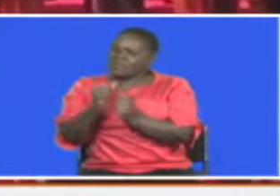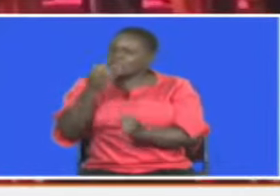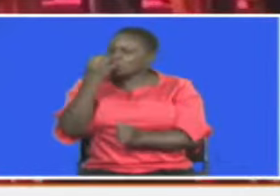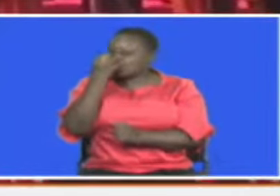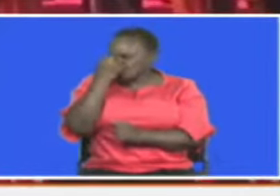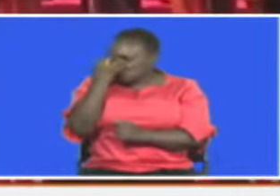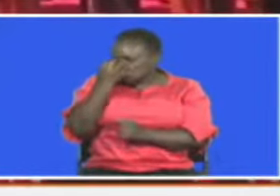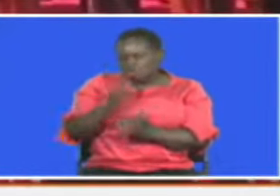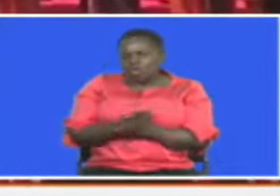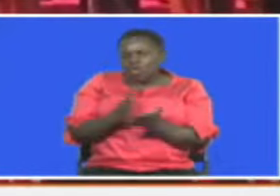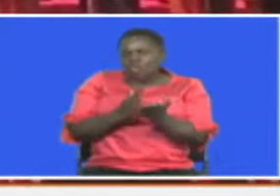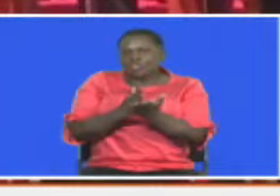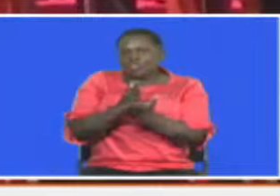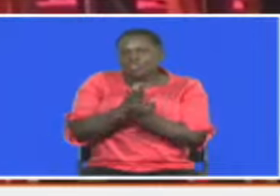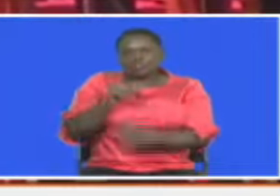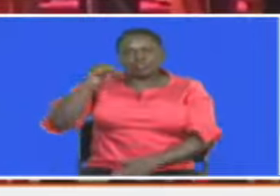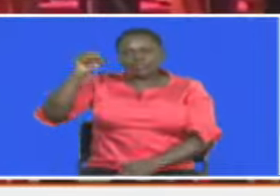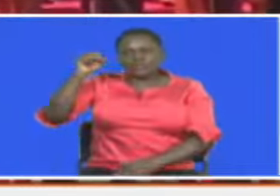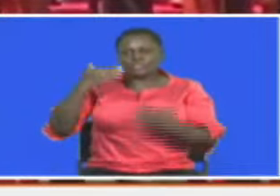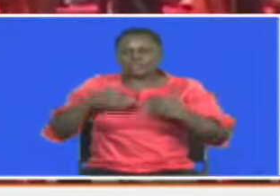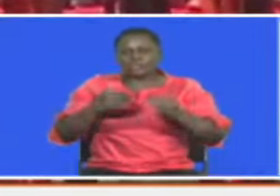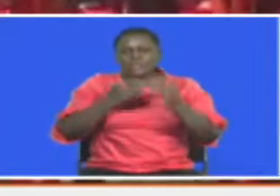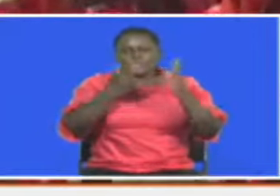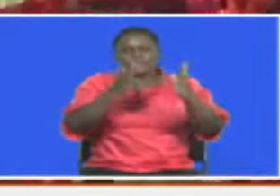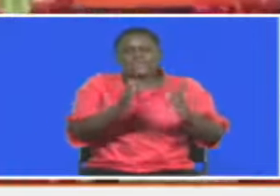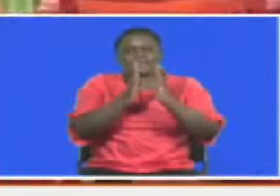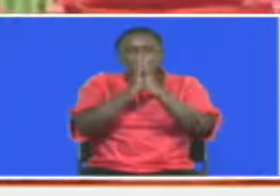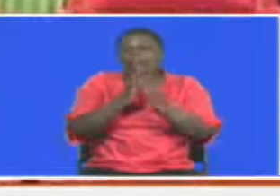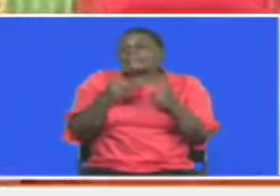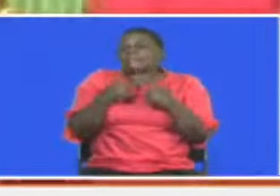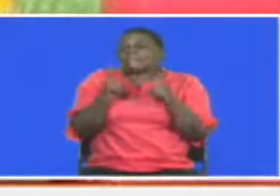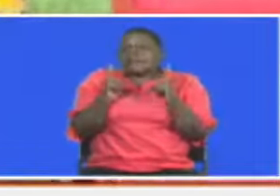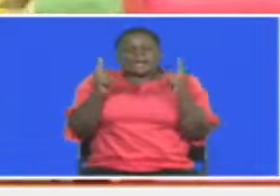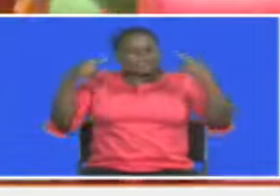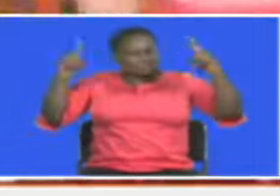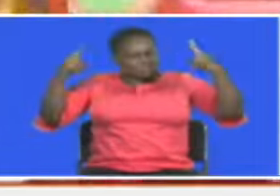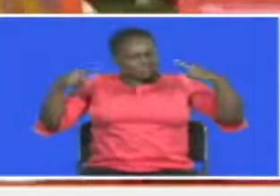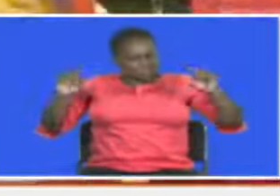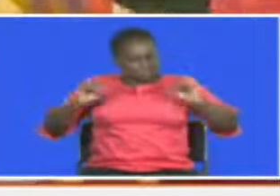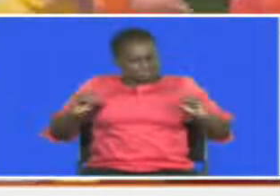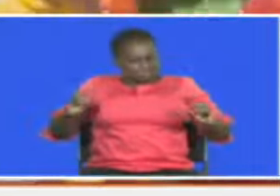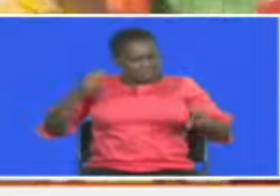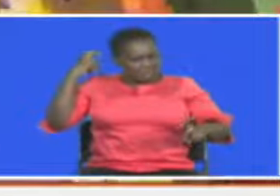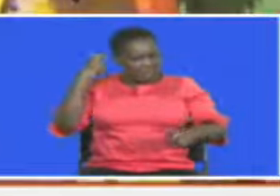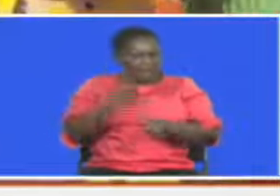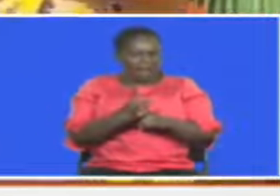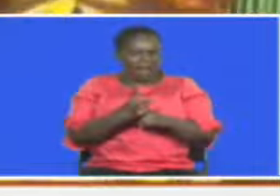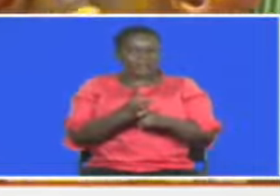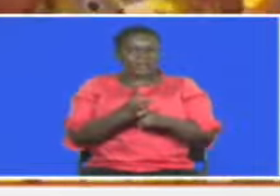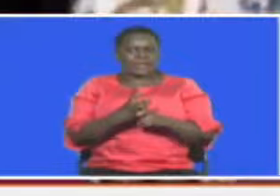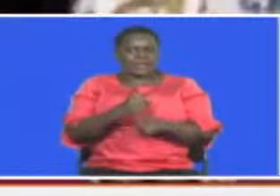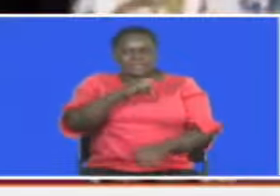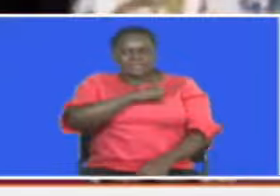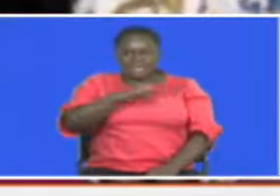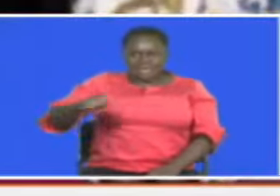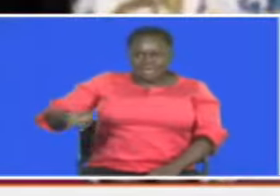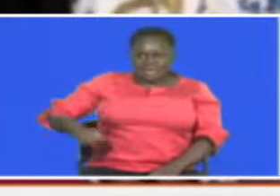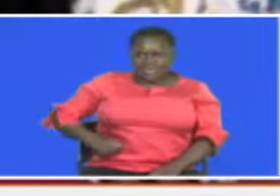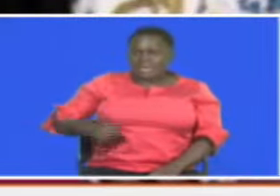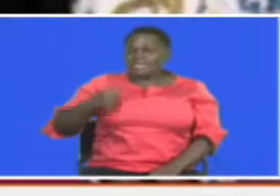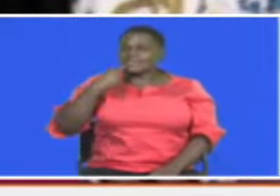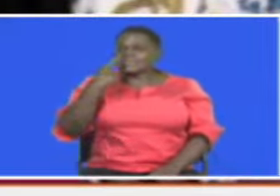William Ruto kupitia wanasiasa Na viongozi Wa Dini Ila hayuua dafu Haya yamefichuliwa na masenet karungo